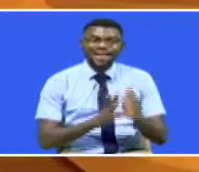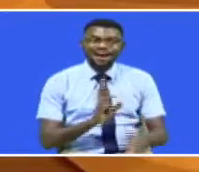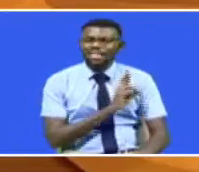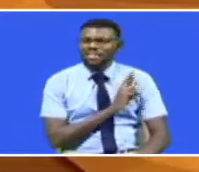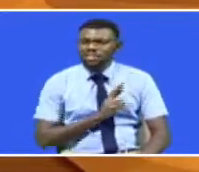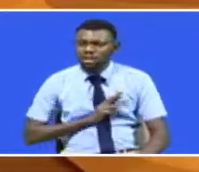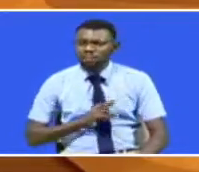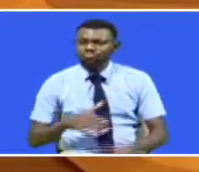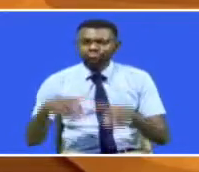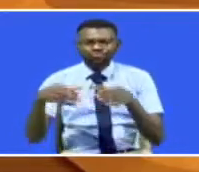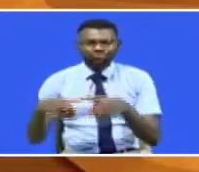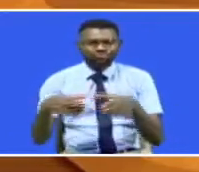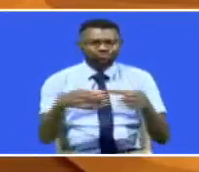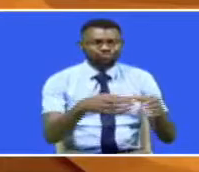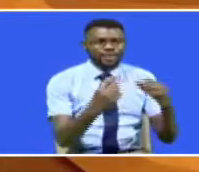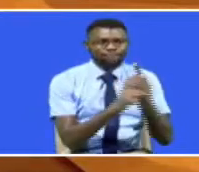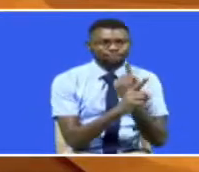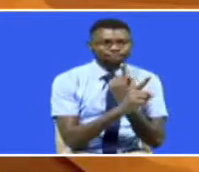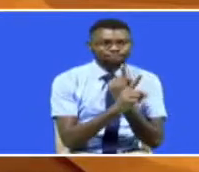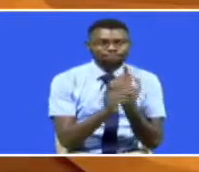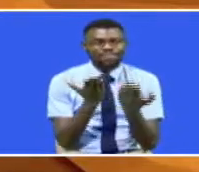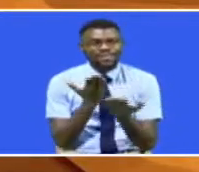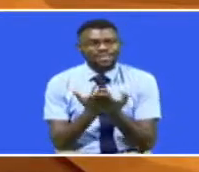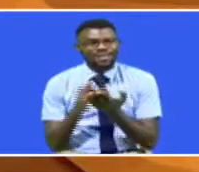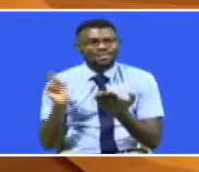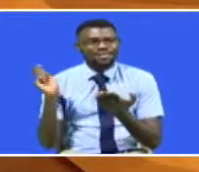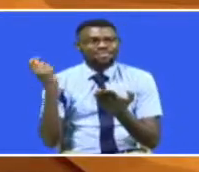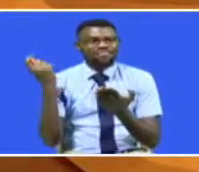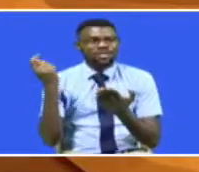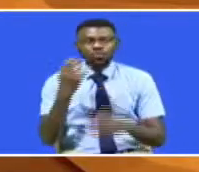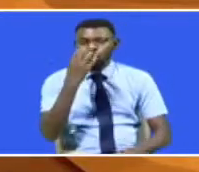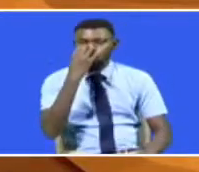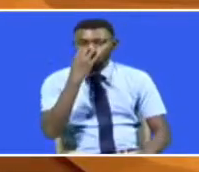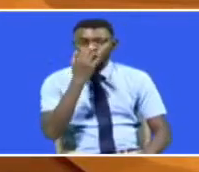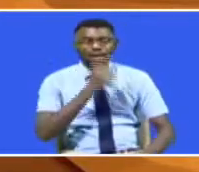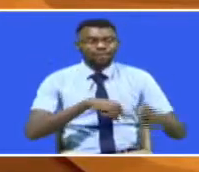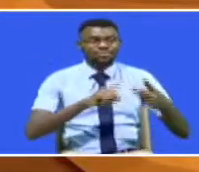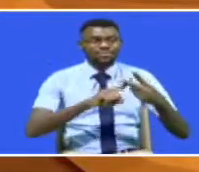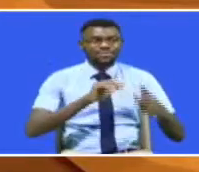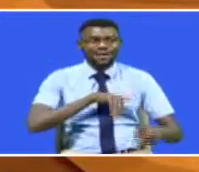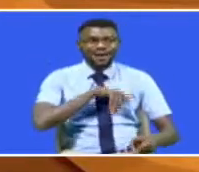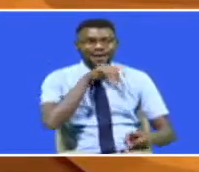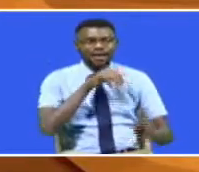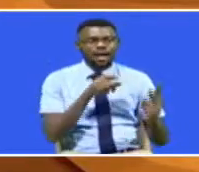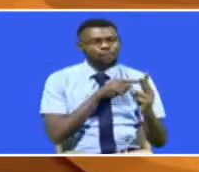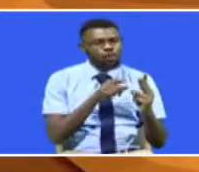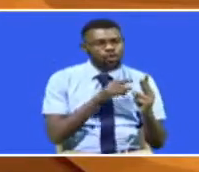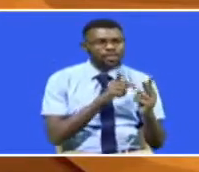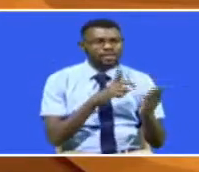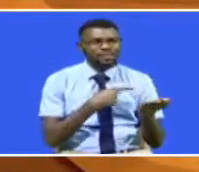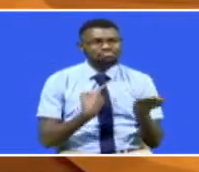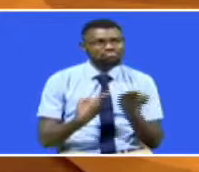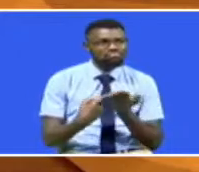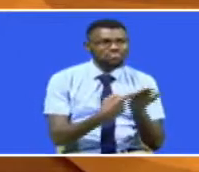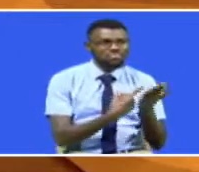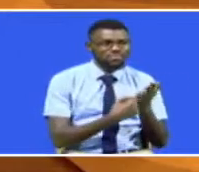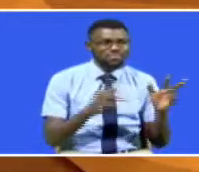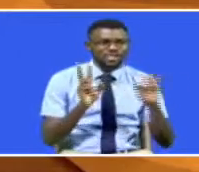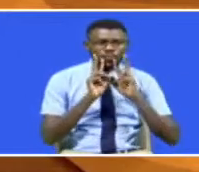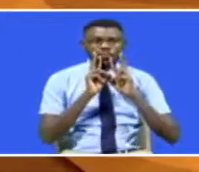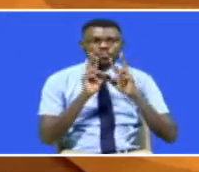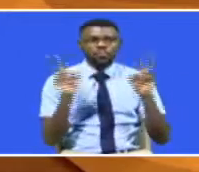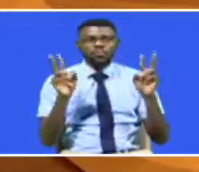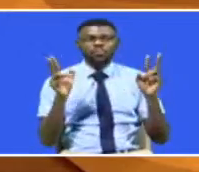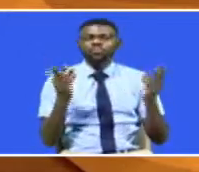madhehebu mbalimbali humu nchini wametoa wito kwa Rais William Ruto na kinara wa Azimio Raila Odinga kufanya mazungumzo ya maridhiano. Wakizungumza